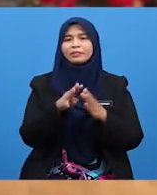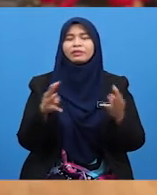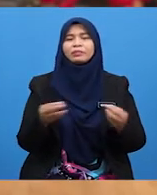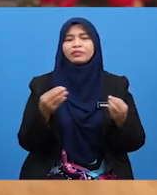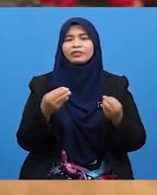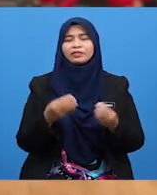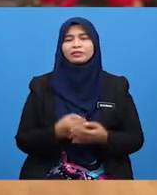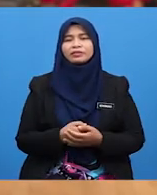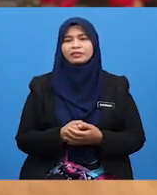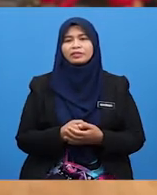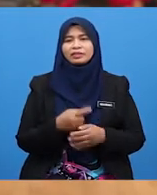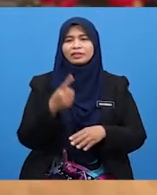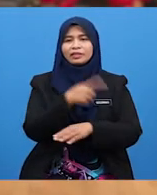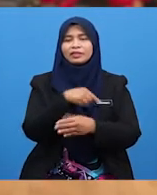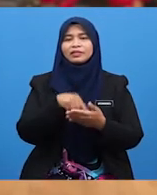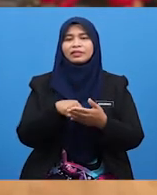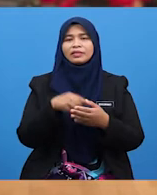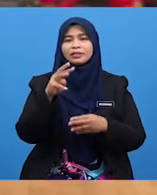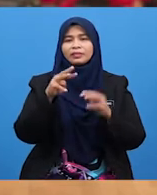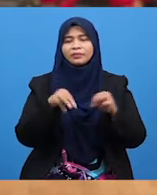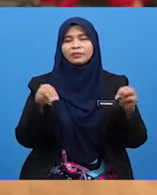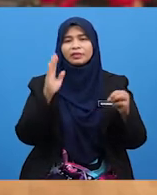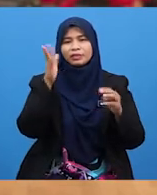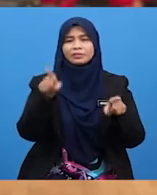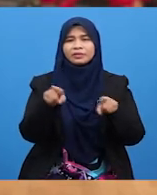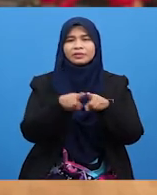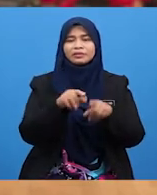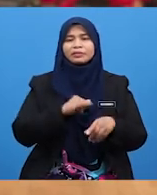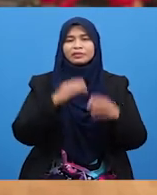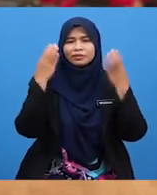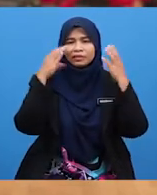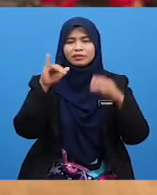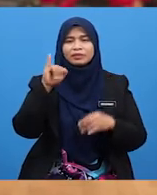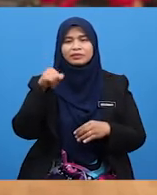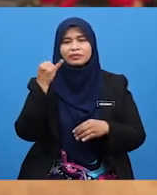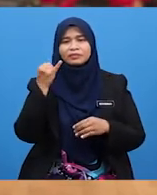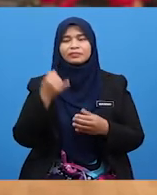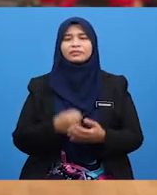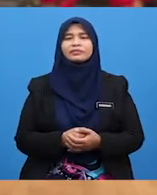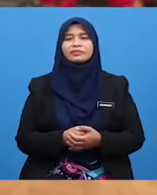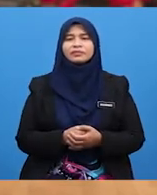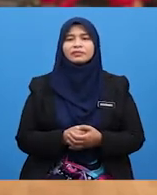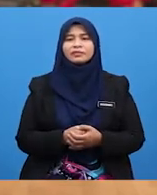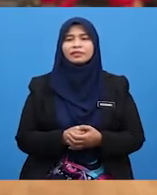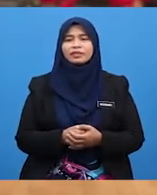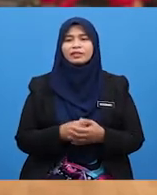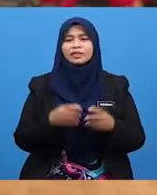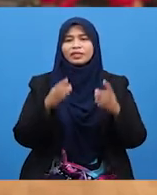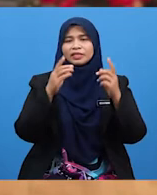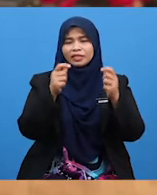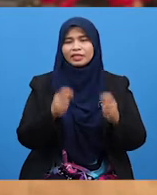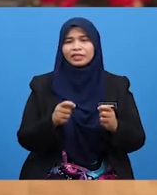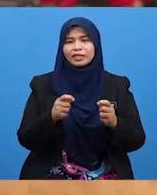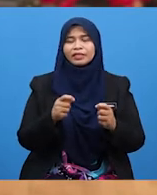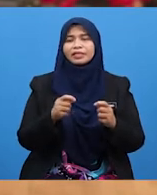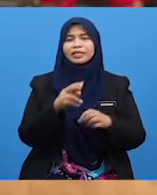murid-murid akan bersama saya, iaitu Cikgu Jamilah, dalam topik yang sangat menarik untuk dikongsikan, iaitu teknik nyanyian